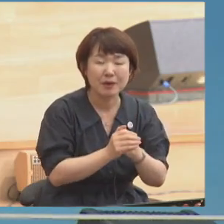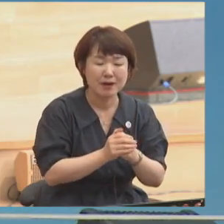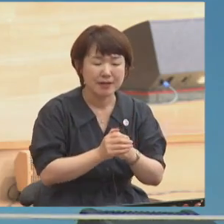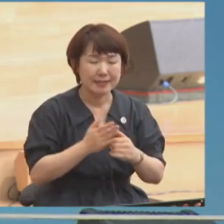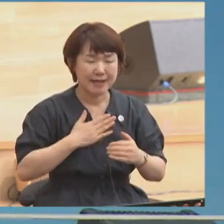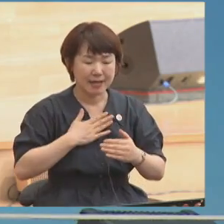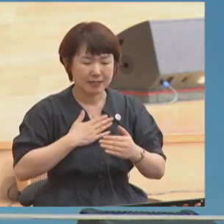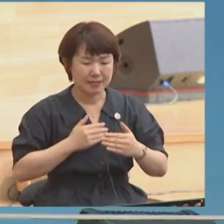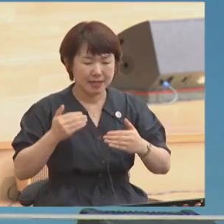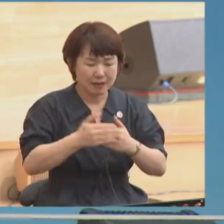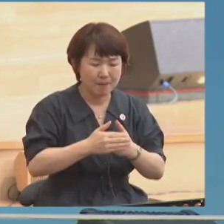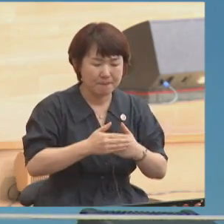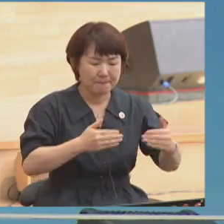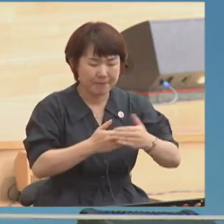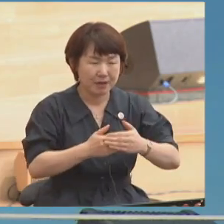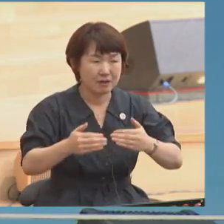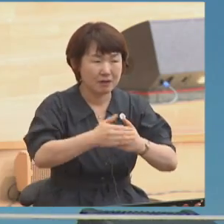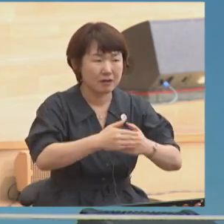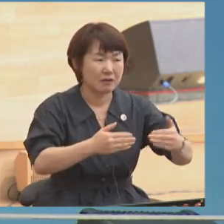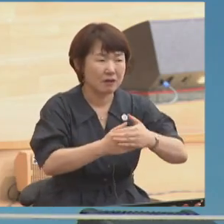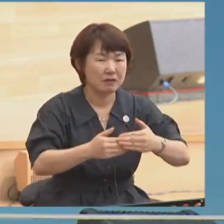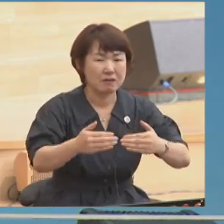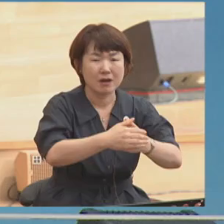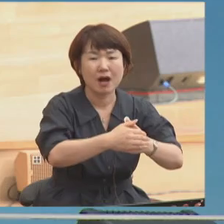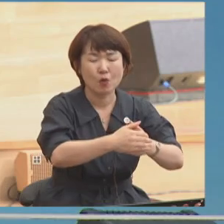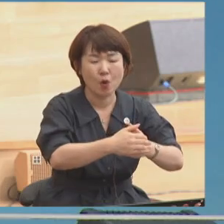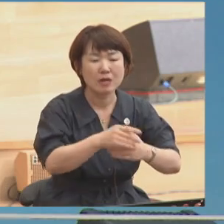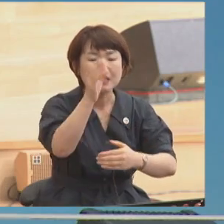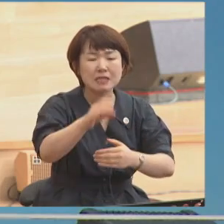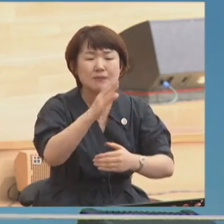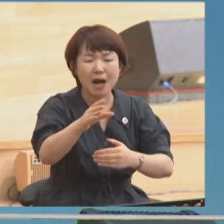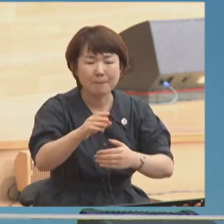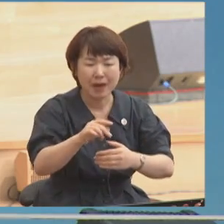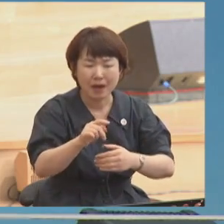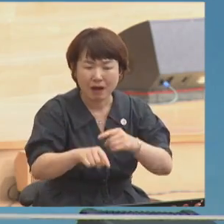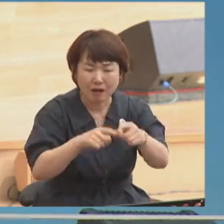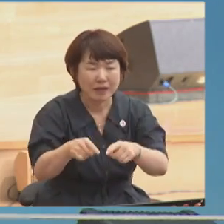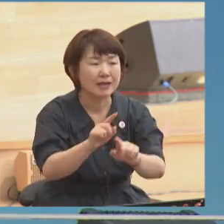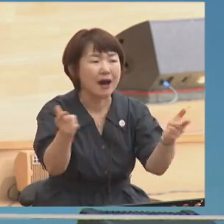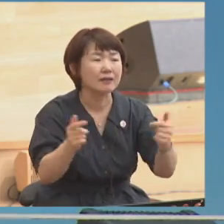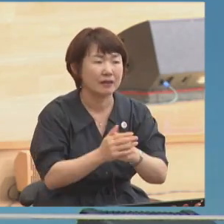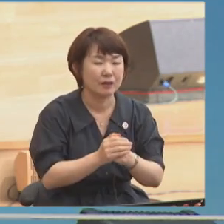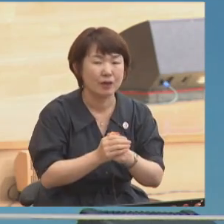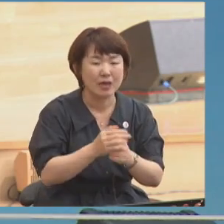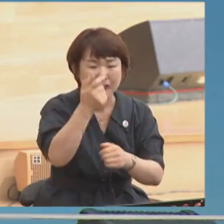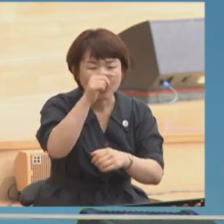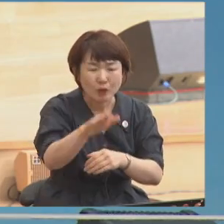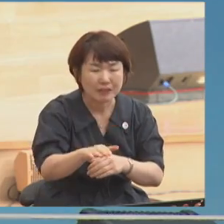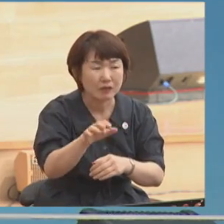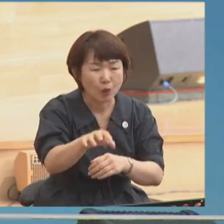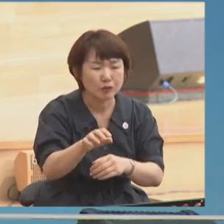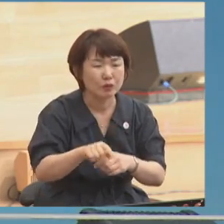자기를 꽁꽁꽁꽁 닫아요. 그래서 십자가 앞에 나오지 않아요. 기도로 자리로 나오지 않아요.